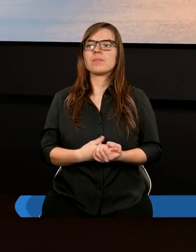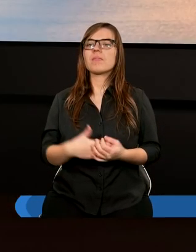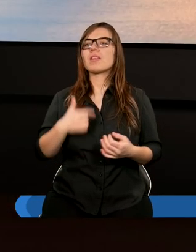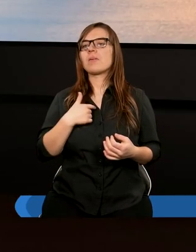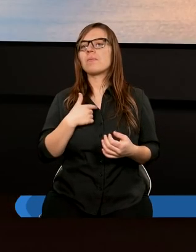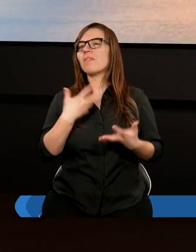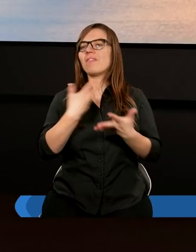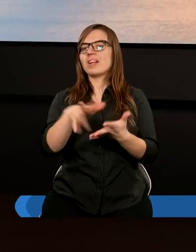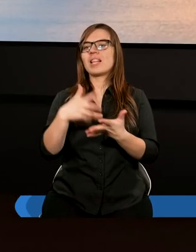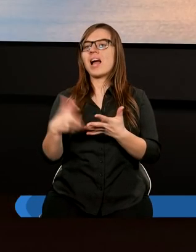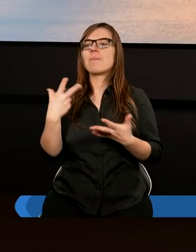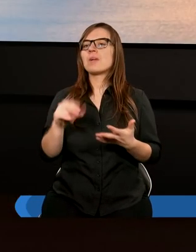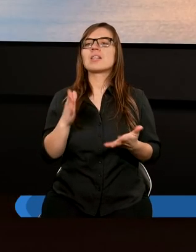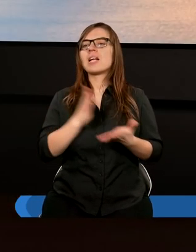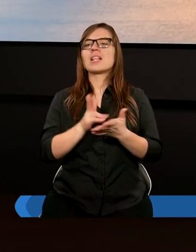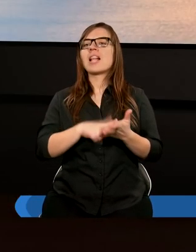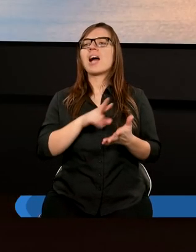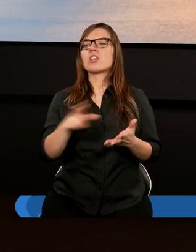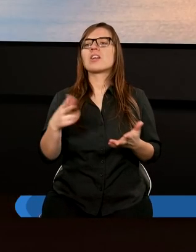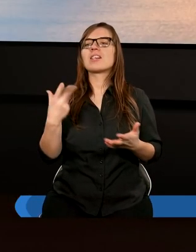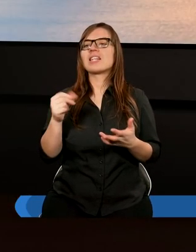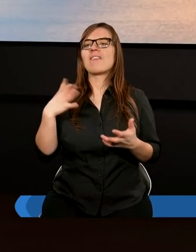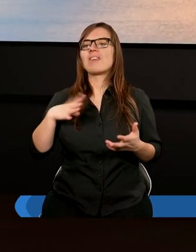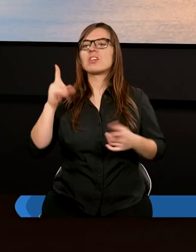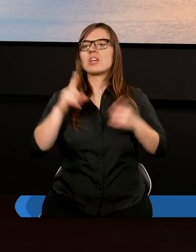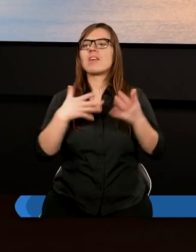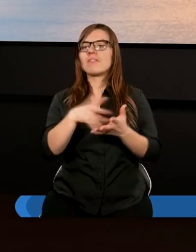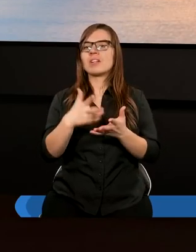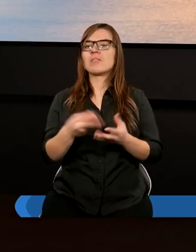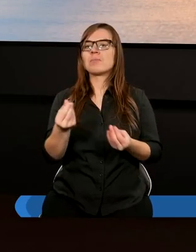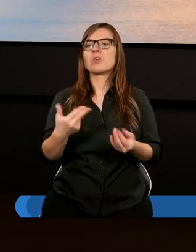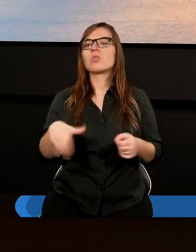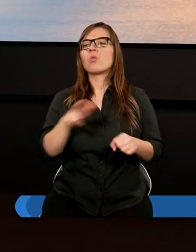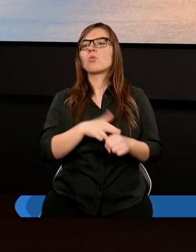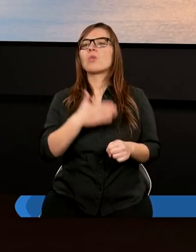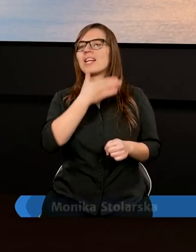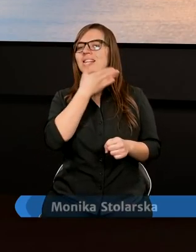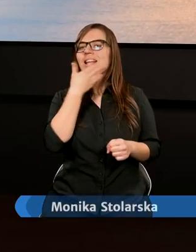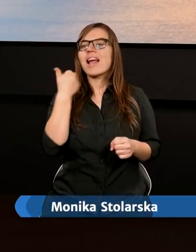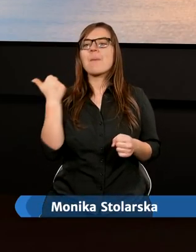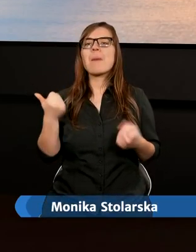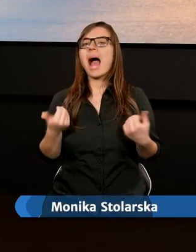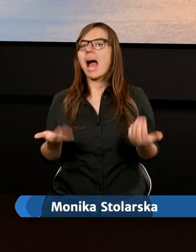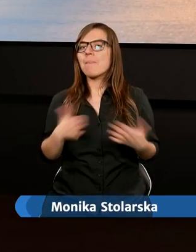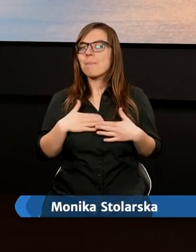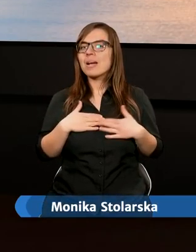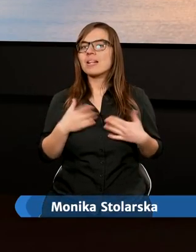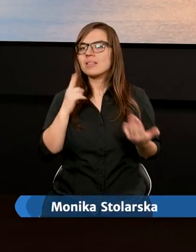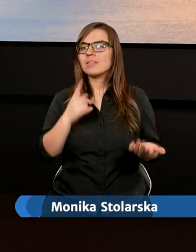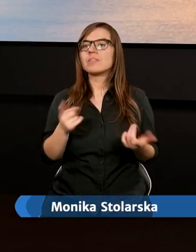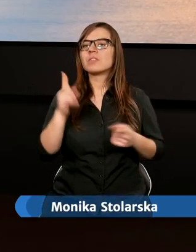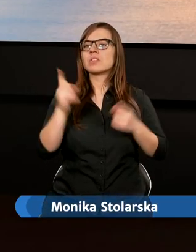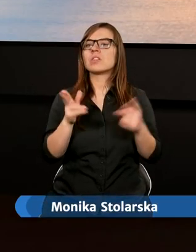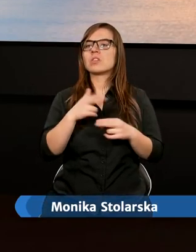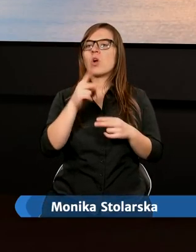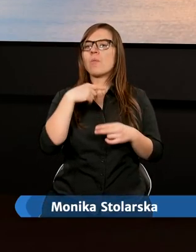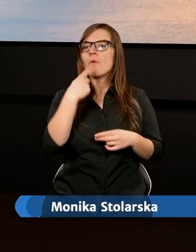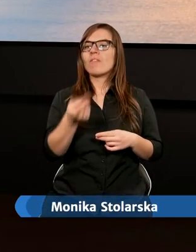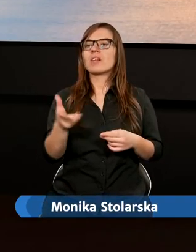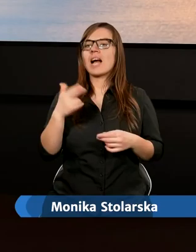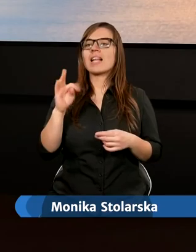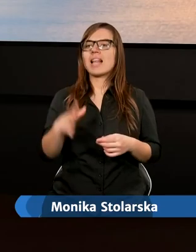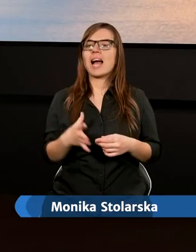wydajemy nie tylko na rzeczy niewartościowe, ale wydajemy czasami pieniądze, których nie mamy. Kiedyś taki znajomy mój powiedział